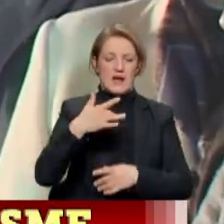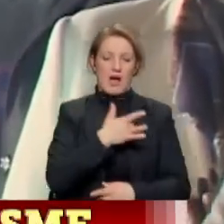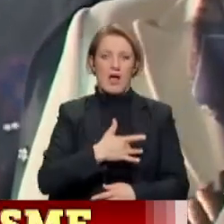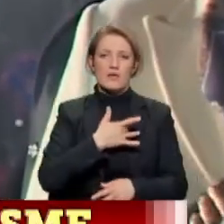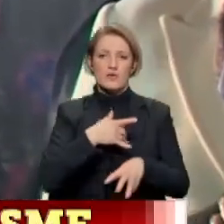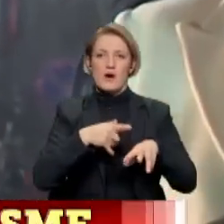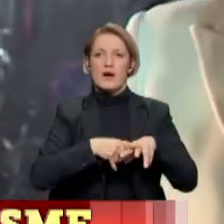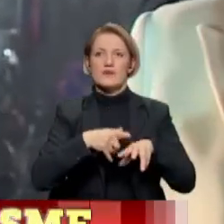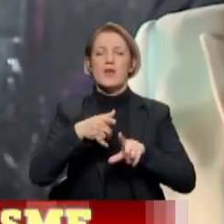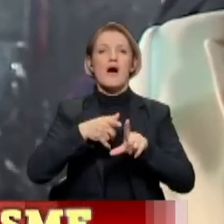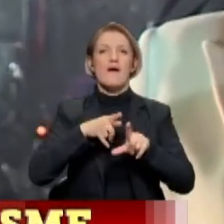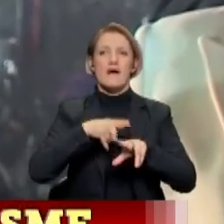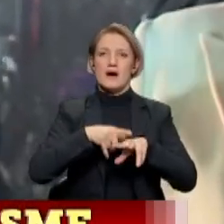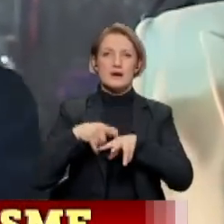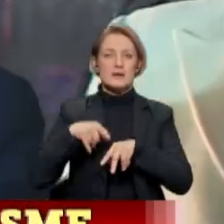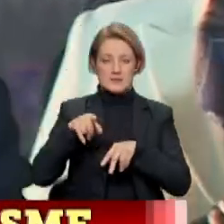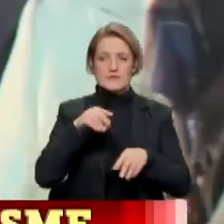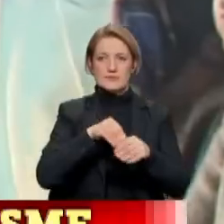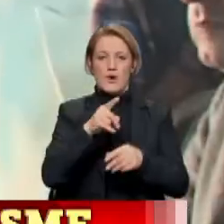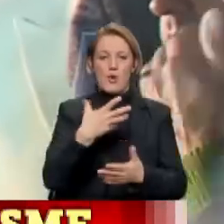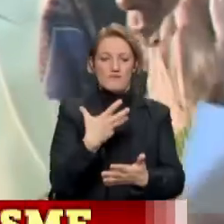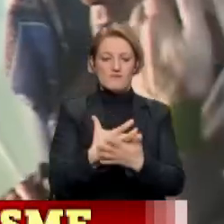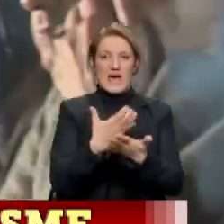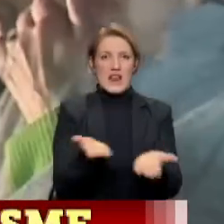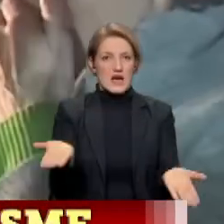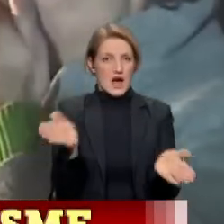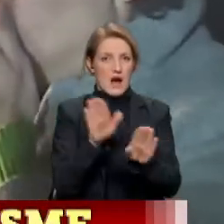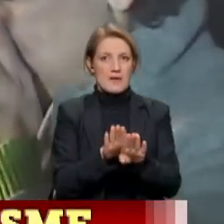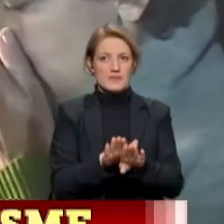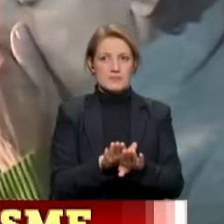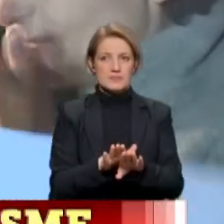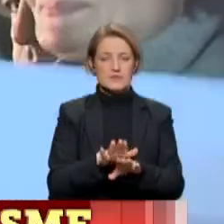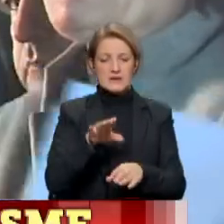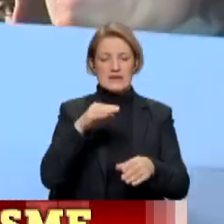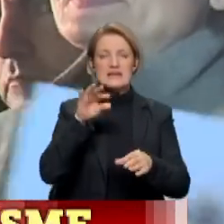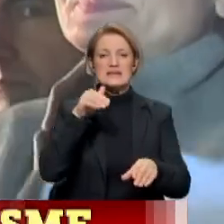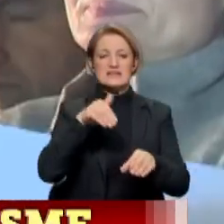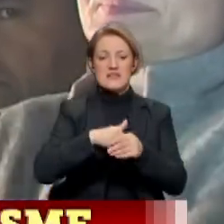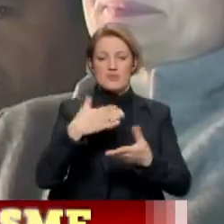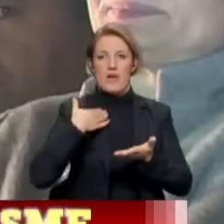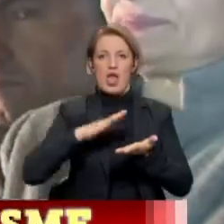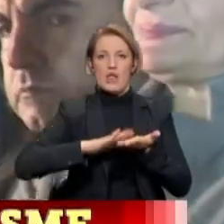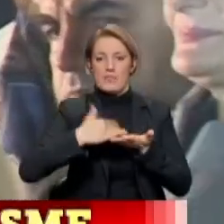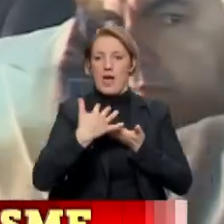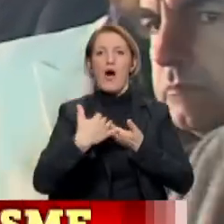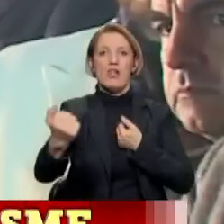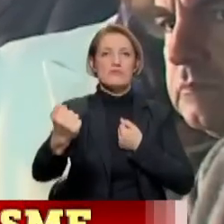Anadolu Ajansı üzerinden o verileri kapatıp seçimi elimizden